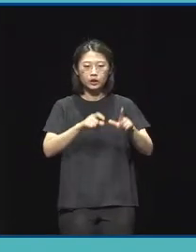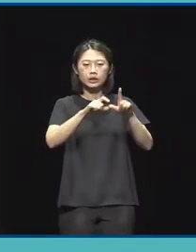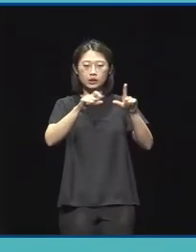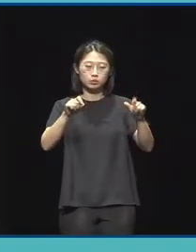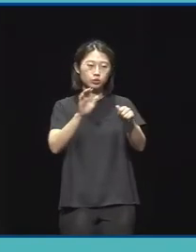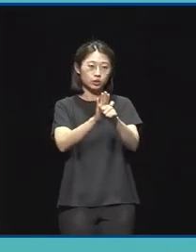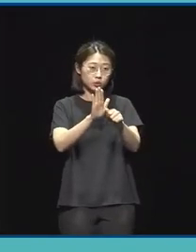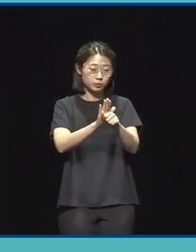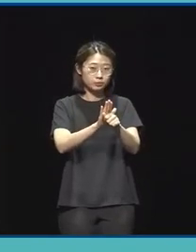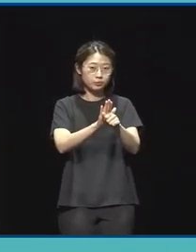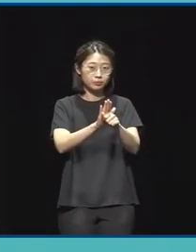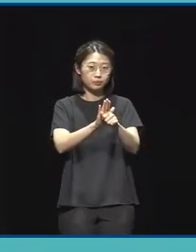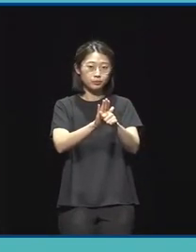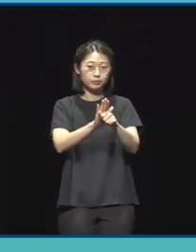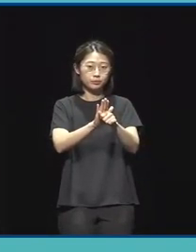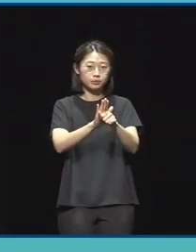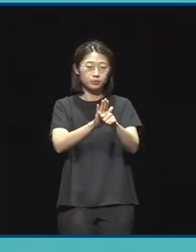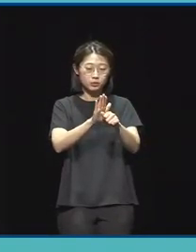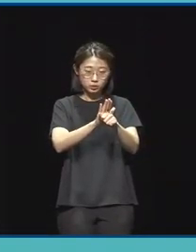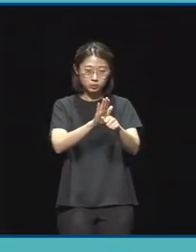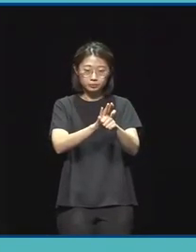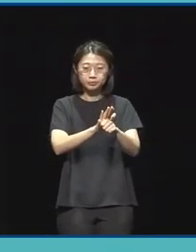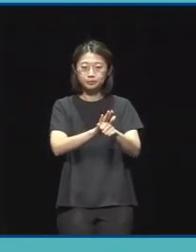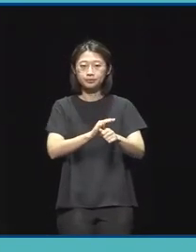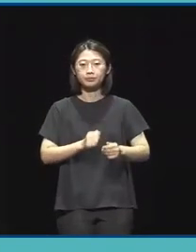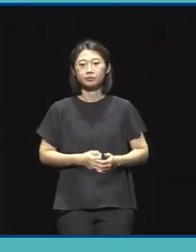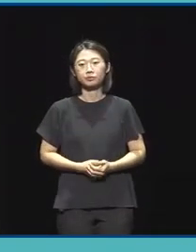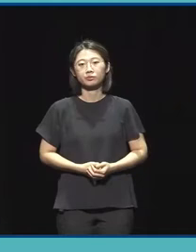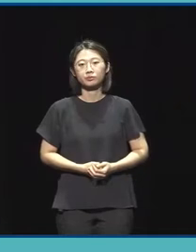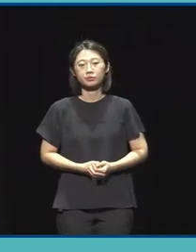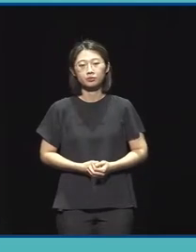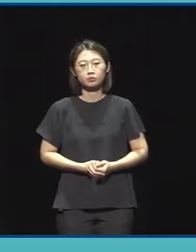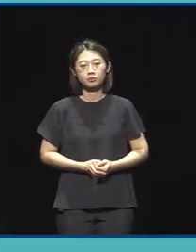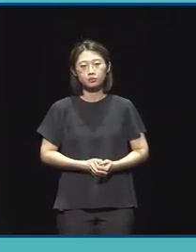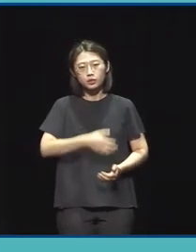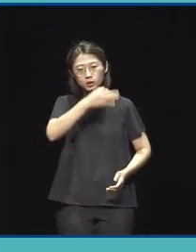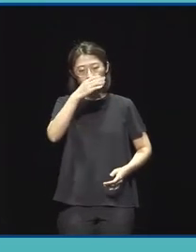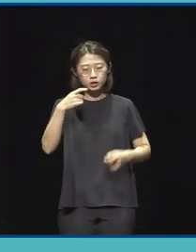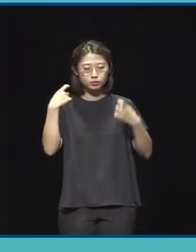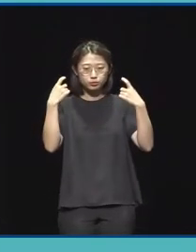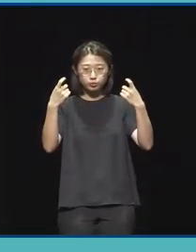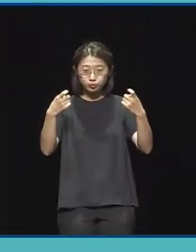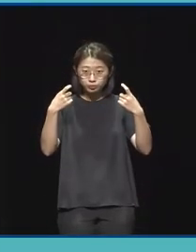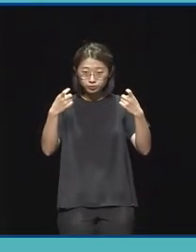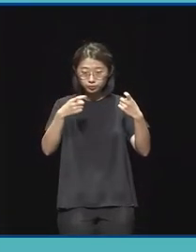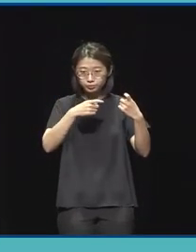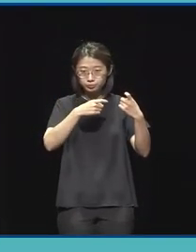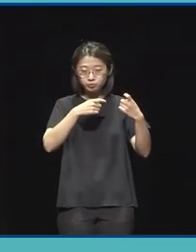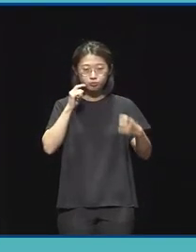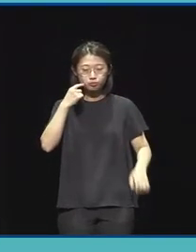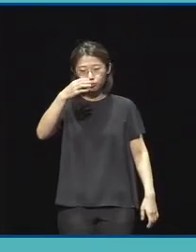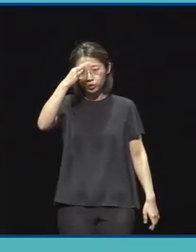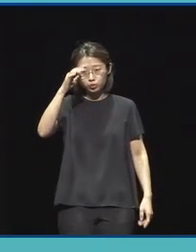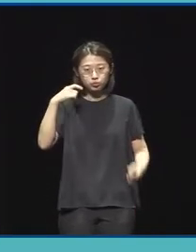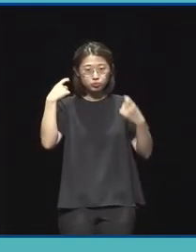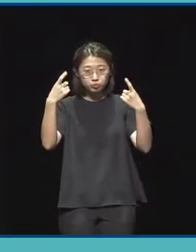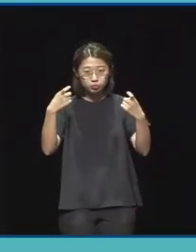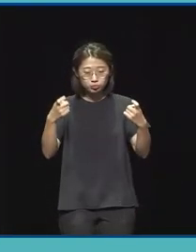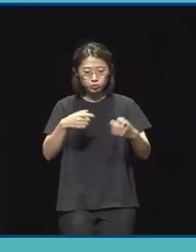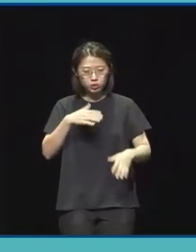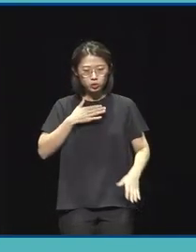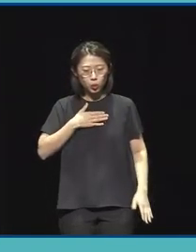지원을 하는 어떤 그런 구조론 되어 있지만 저희의 신나는 예술여행 사업은 일단 자부담의 의문은 없습니다 그래서